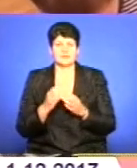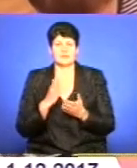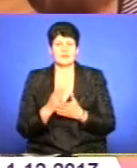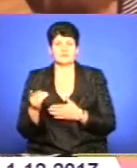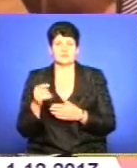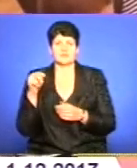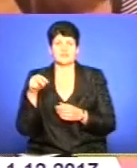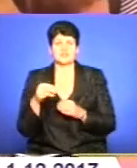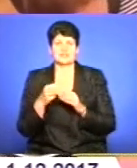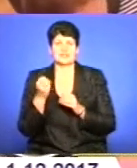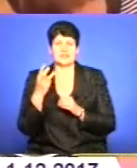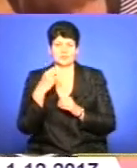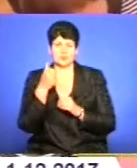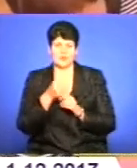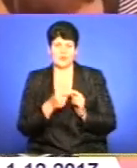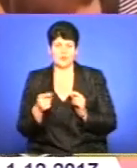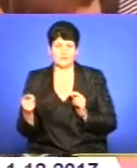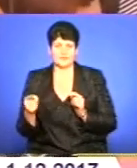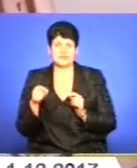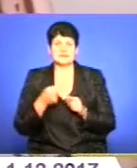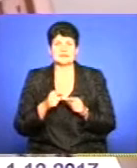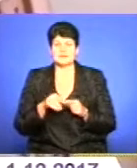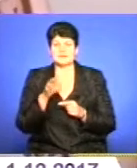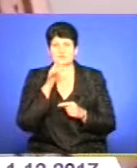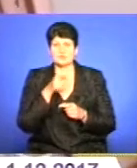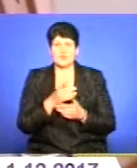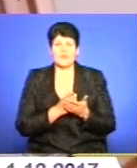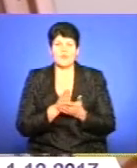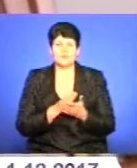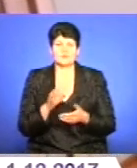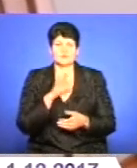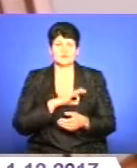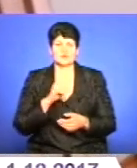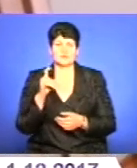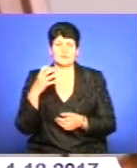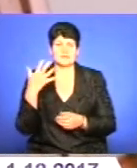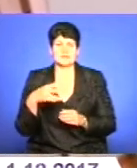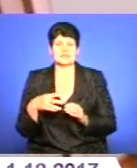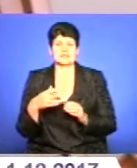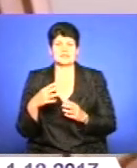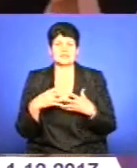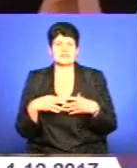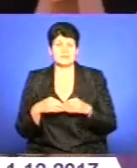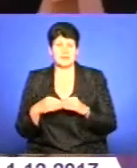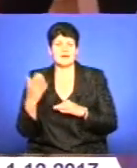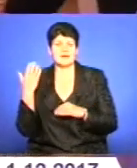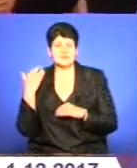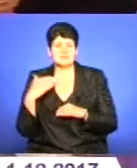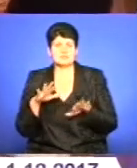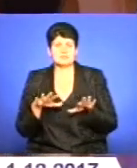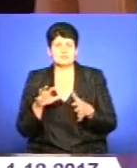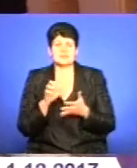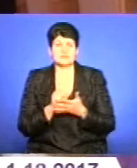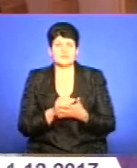з 2013 року. За цей час його послугами скористалося понад 150 сімей. Раніше місцем для занять з